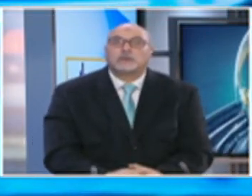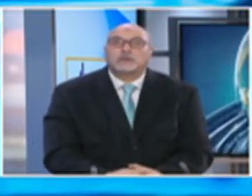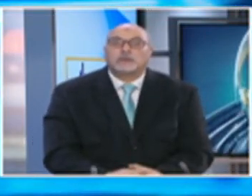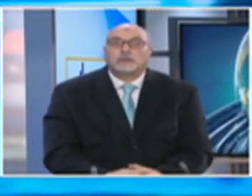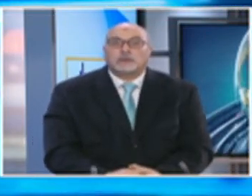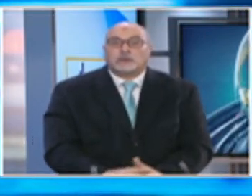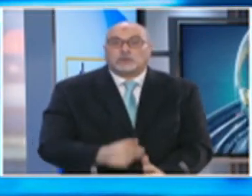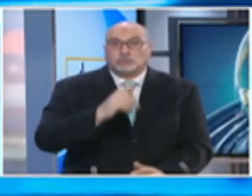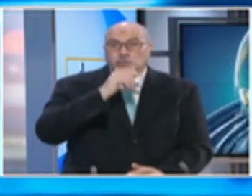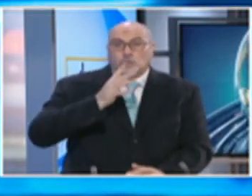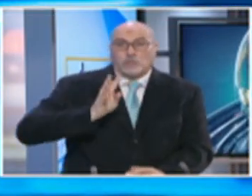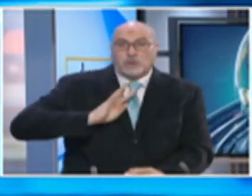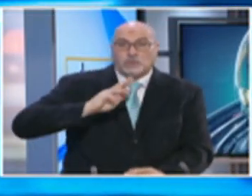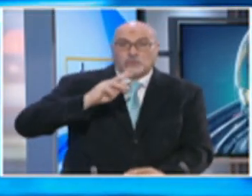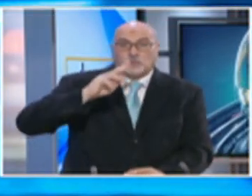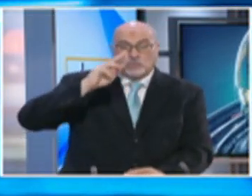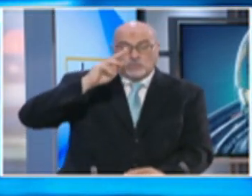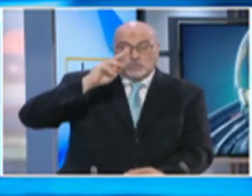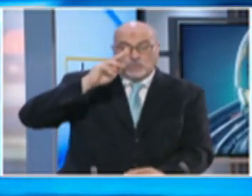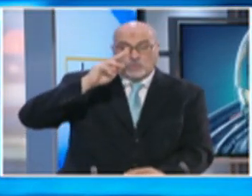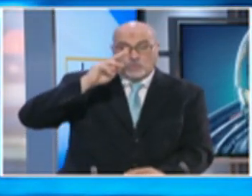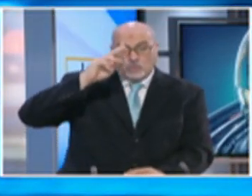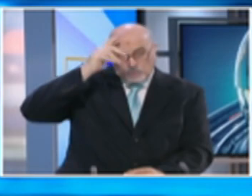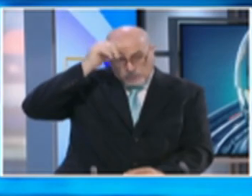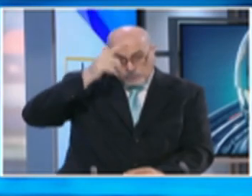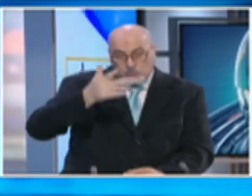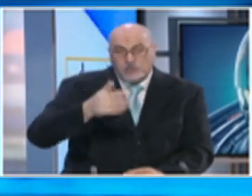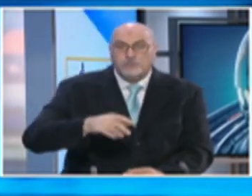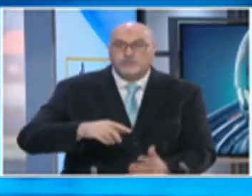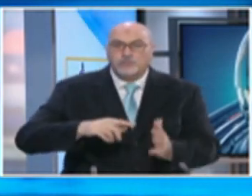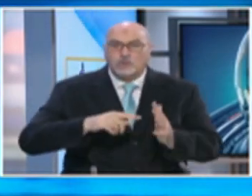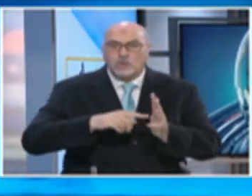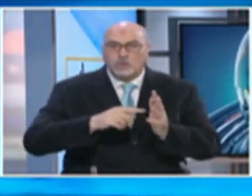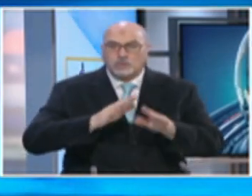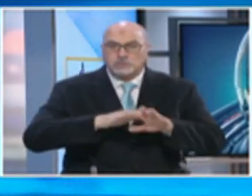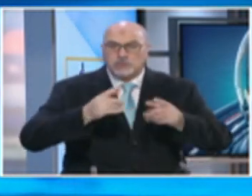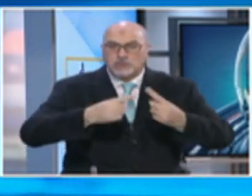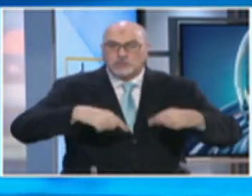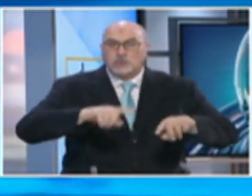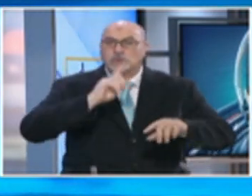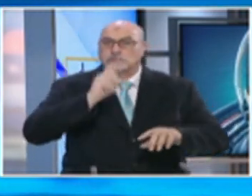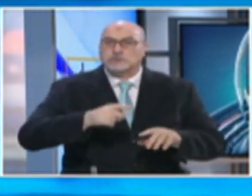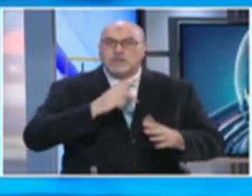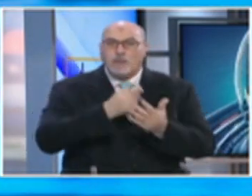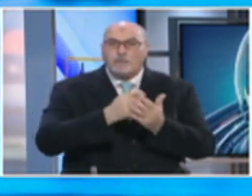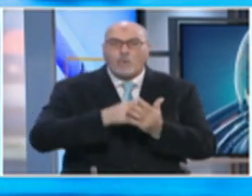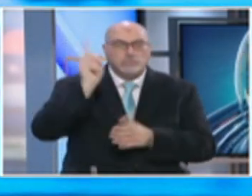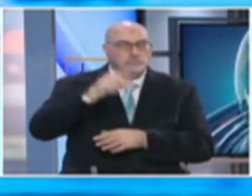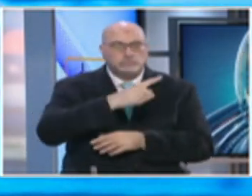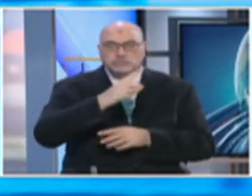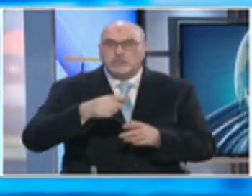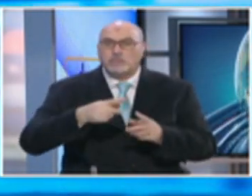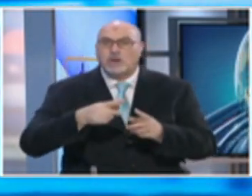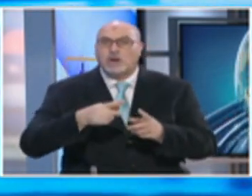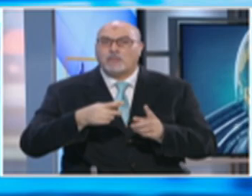رئيس الجمهورية أمر خلال اجتماع مجلس الوزراء الأخير بإلغاء كل الضرائب والرسوم على التجارة